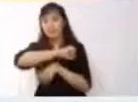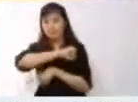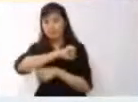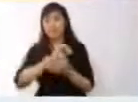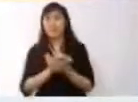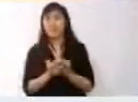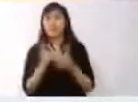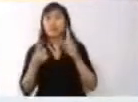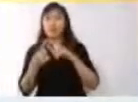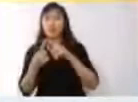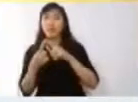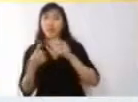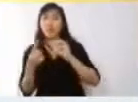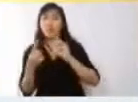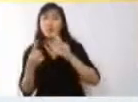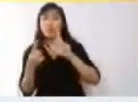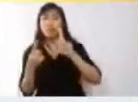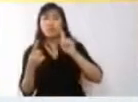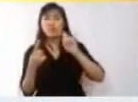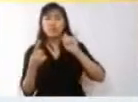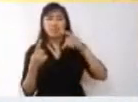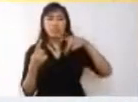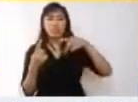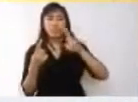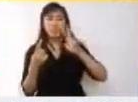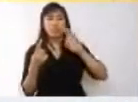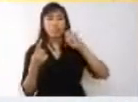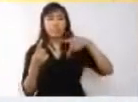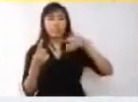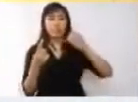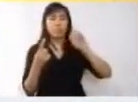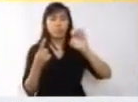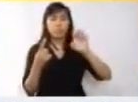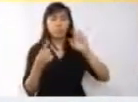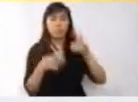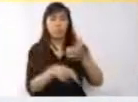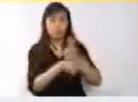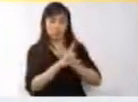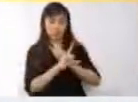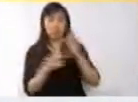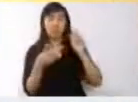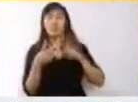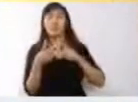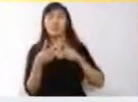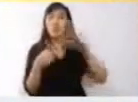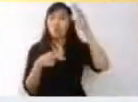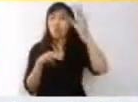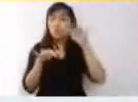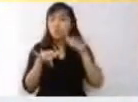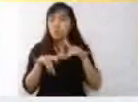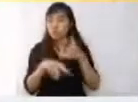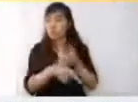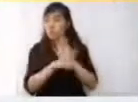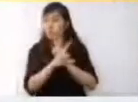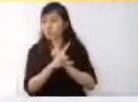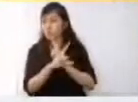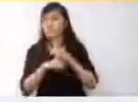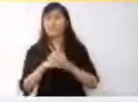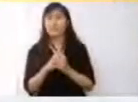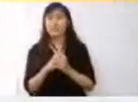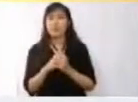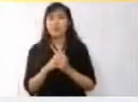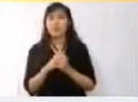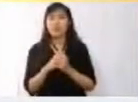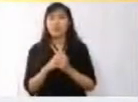puntong ito, babalikan po natin si Presidential Spokesperson Harry Roque upang magbigay ng mahalagang anunsyo. Magandang araw po, Secretary